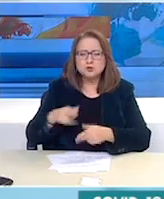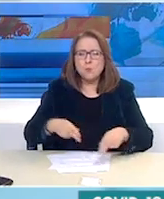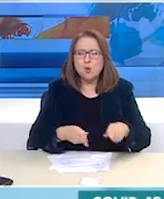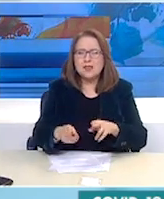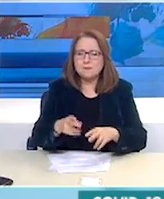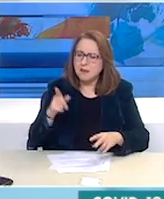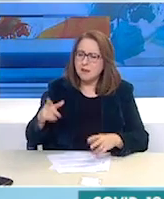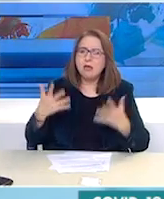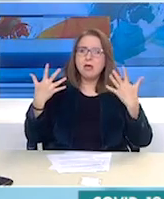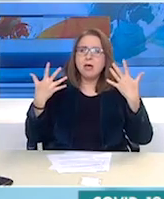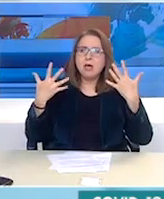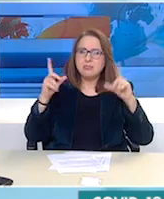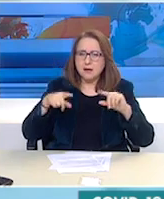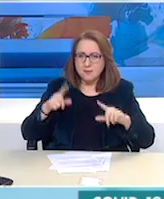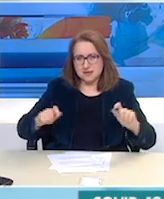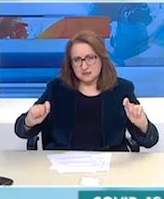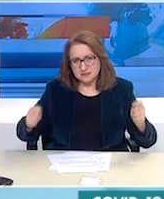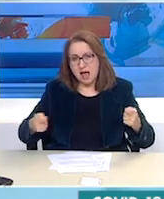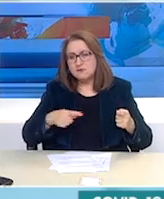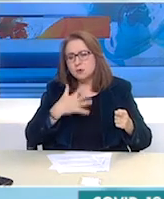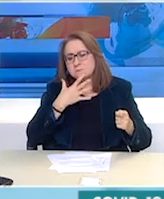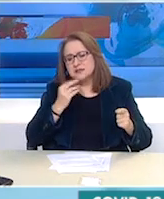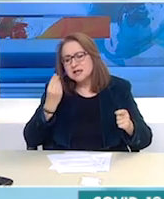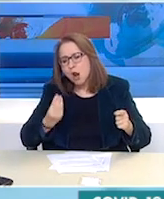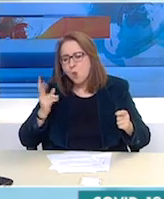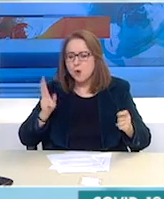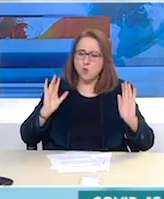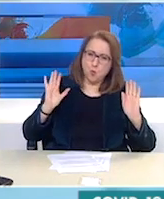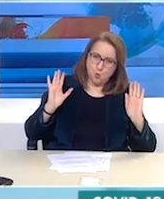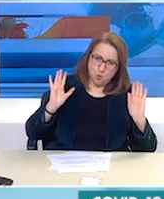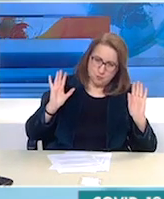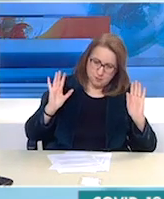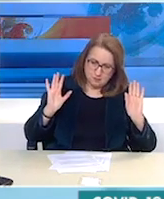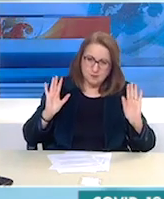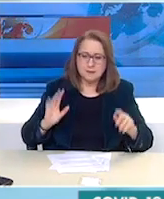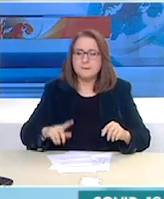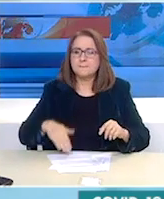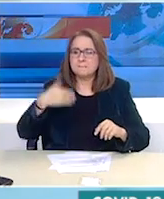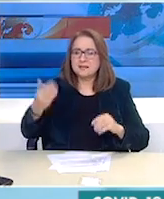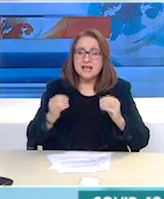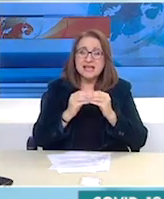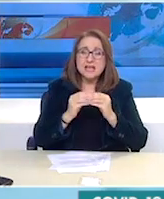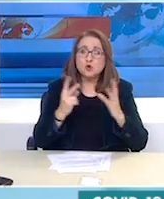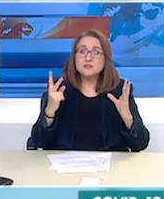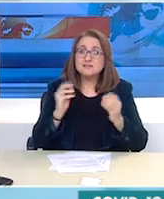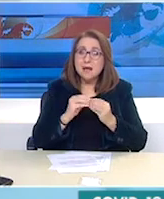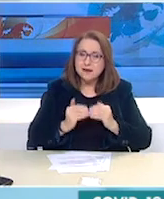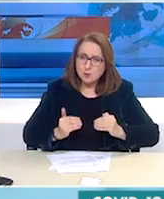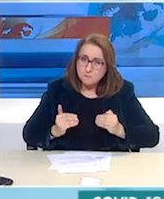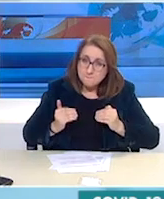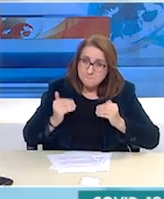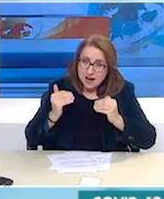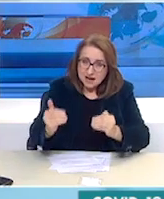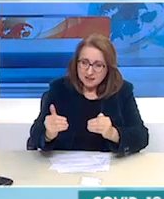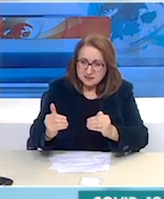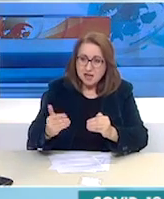για καθαρά προληπτικούς λόγους. Επίσης, παρατείνονται μέχρι τις 27 Απριλίου τα πρόσθετα περιοριστικά μέτρα που ισχύουν από τις